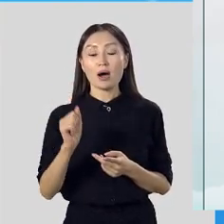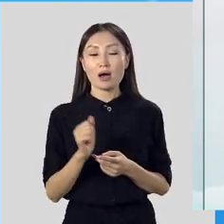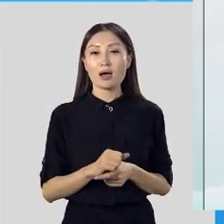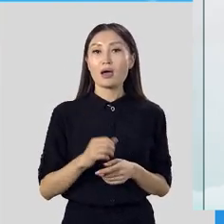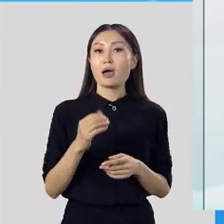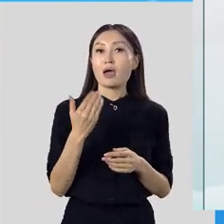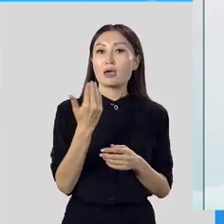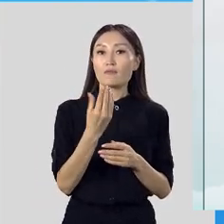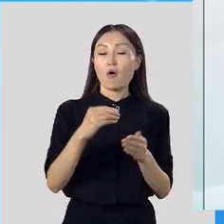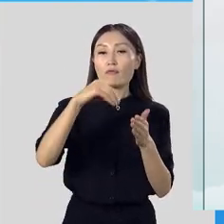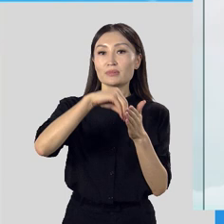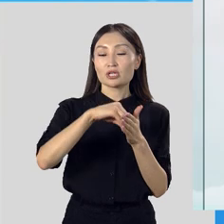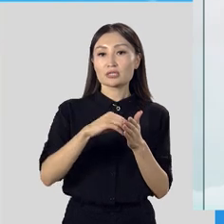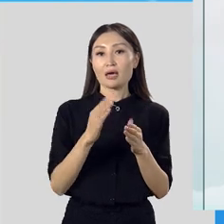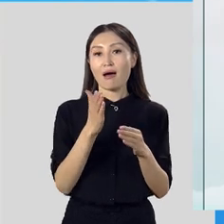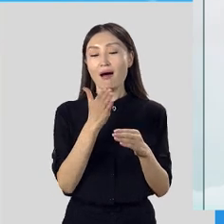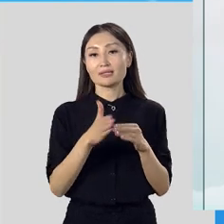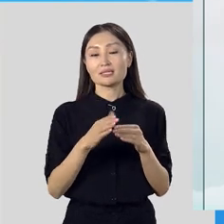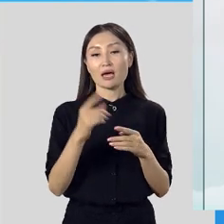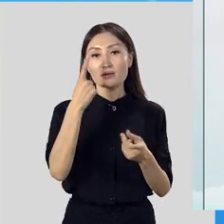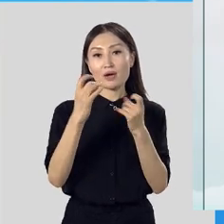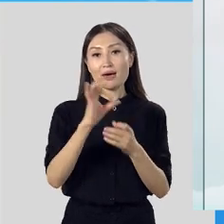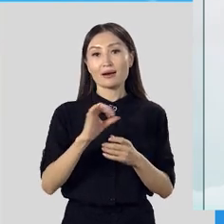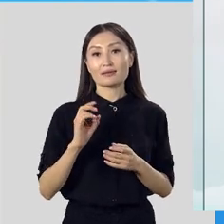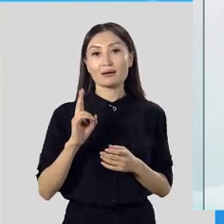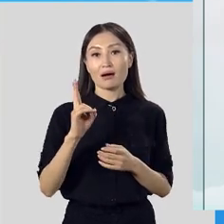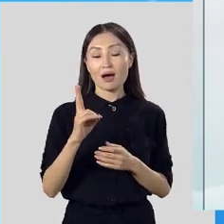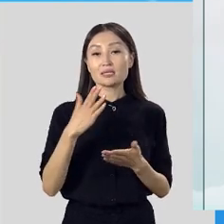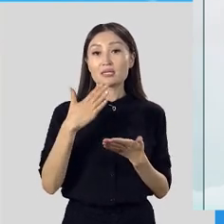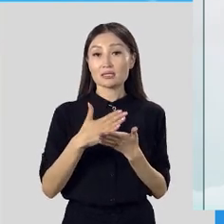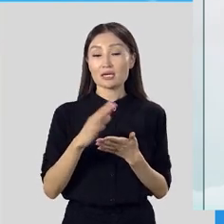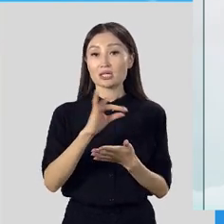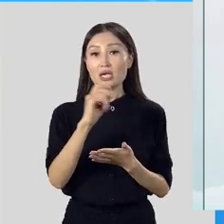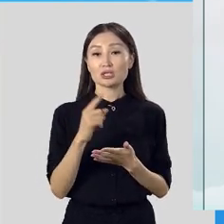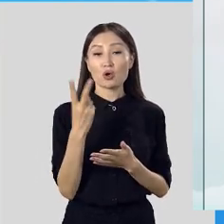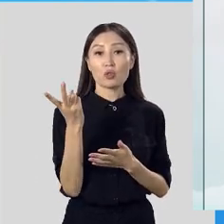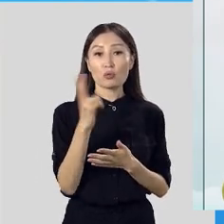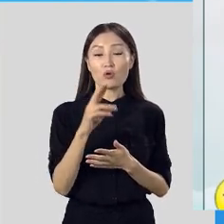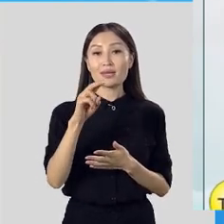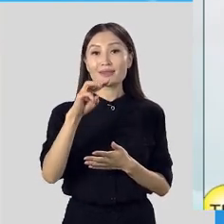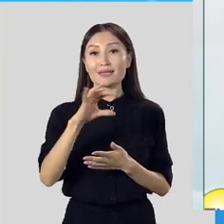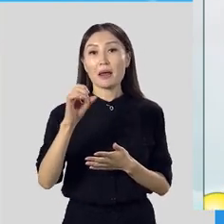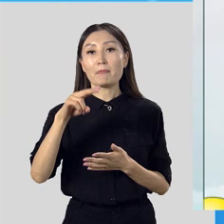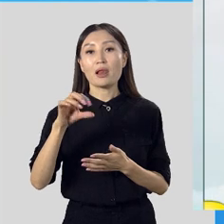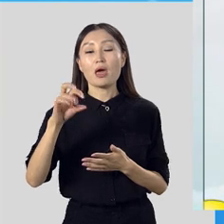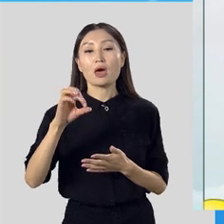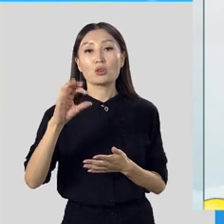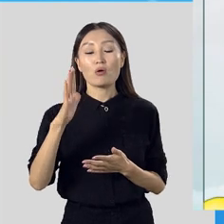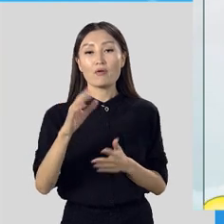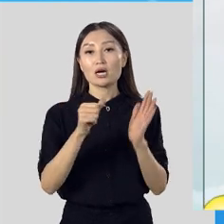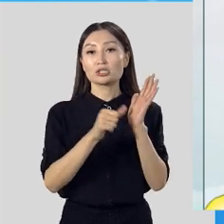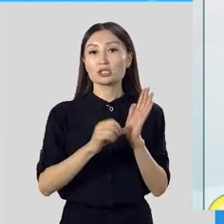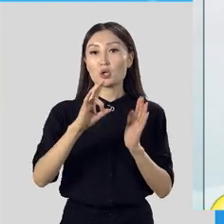рибосому вмещается отрезок информационной РНК, состоящий из двух триплетов – то есть из